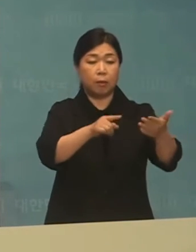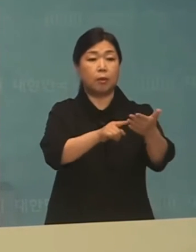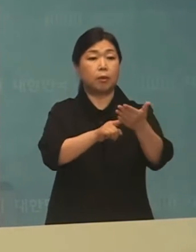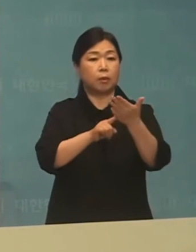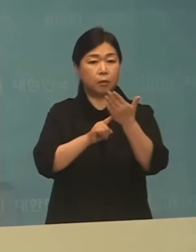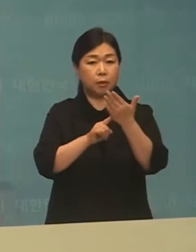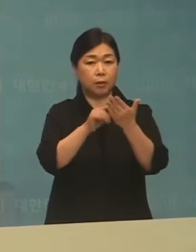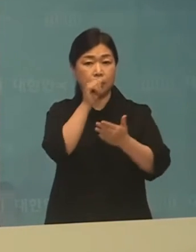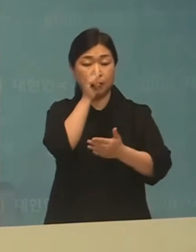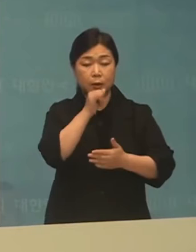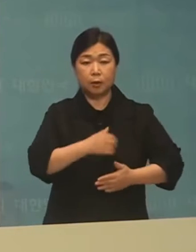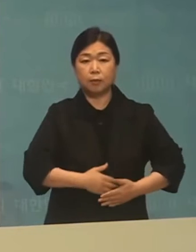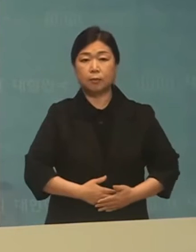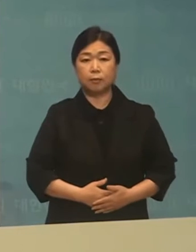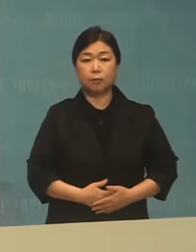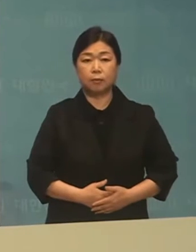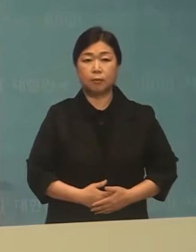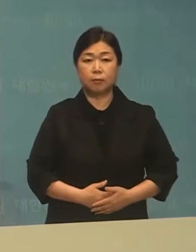있습니다.